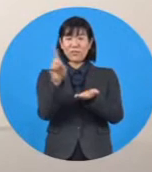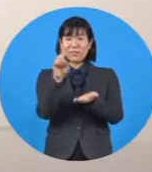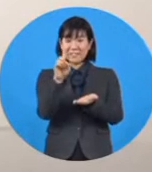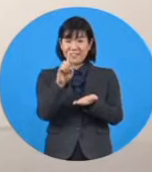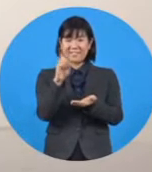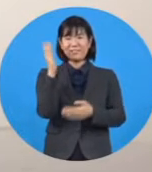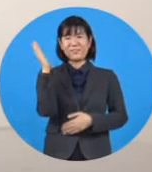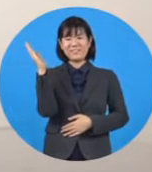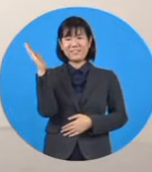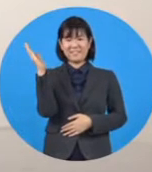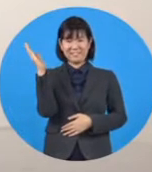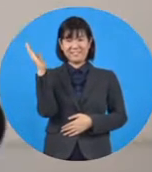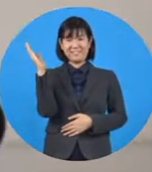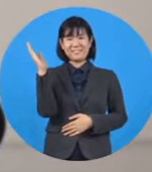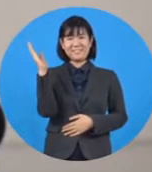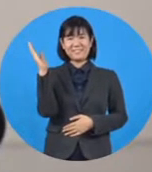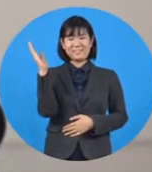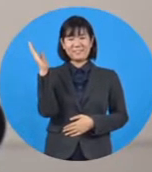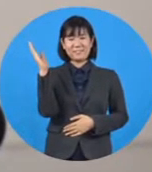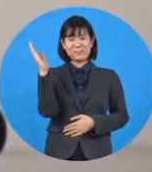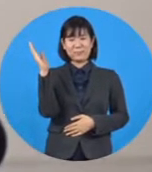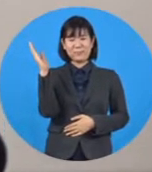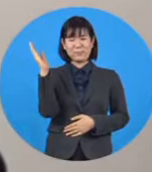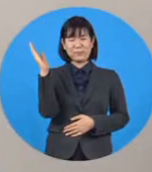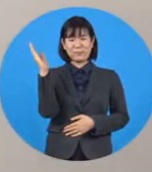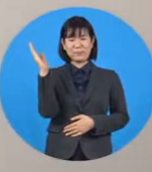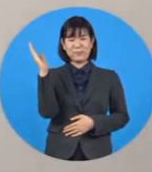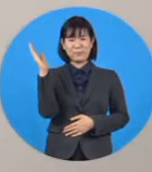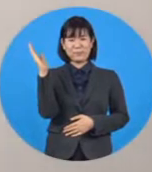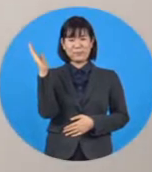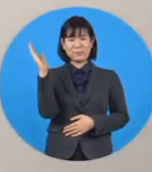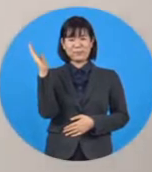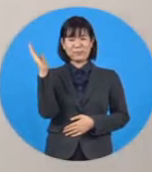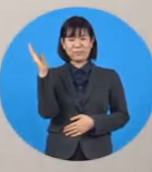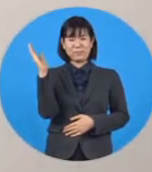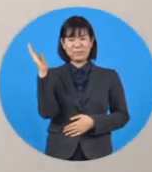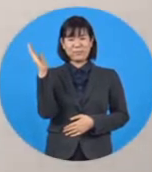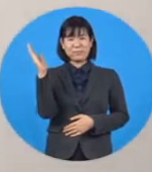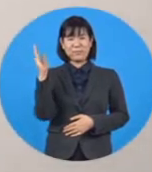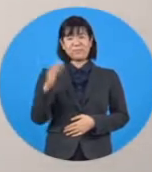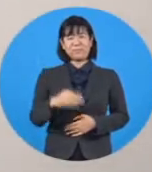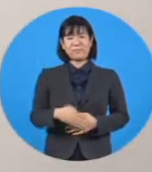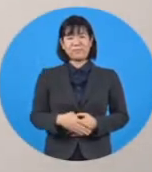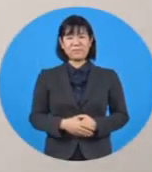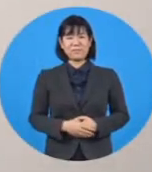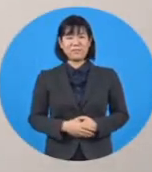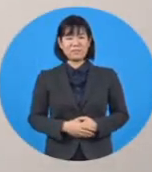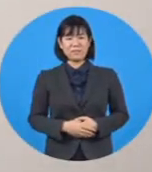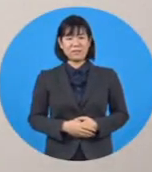水装置キャリーピュアピュアで防災災害対応技術賞を受賞しました。